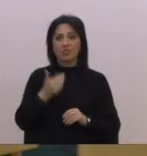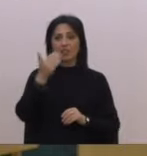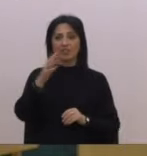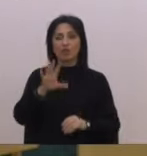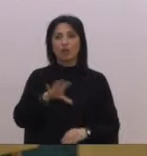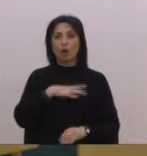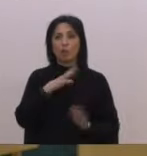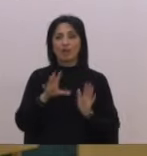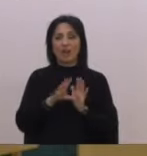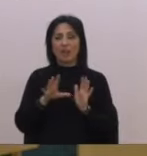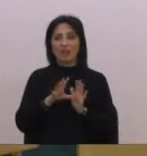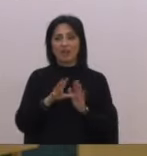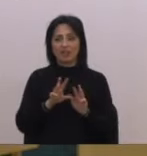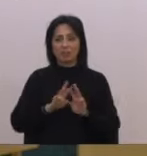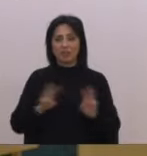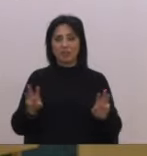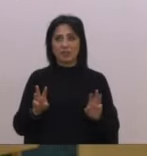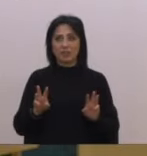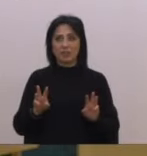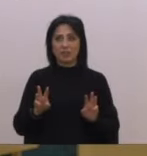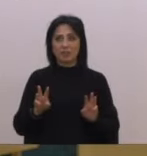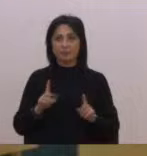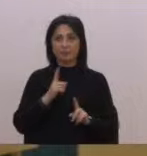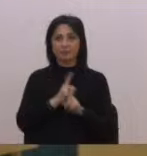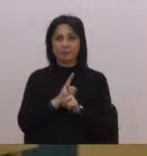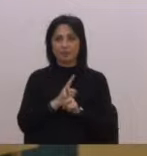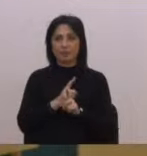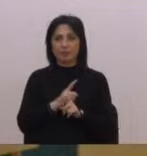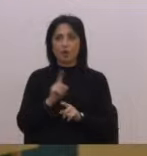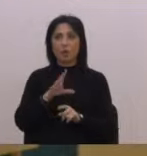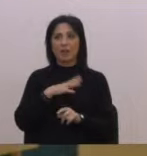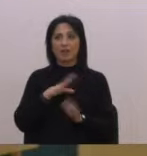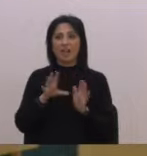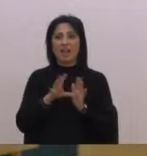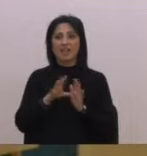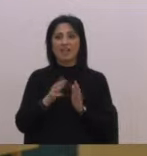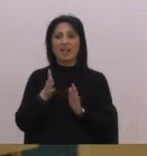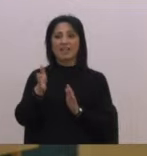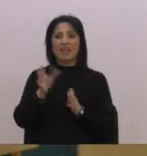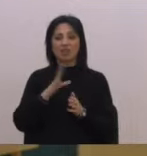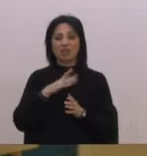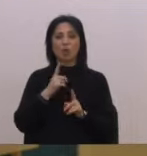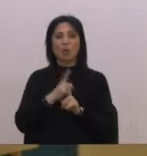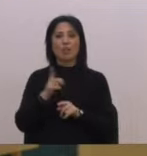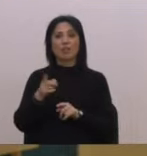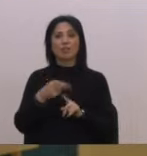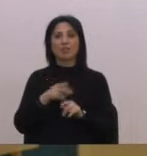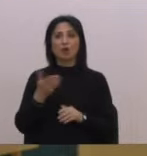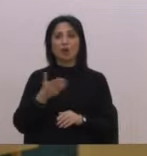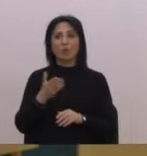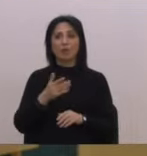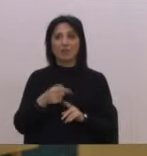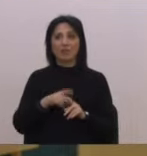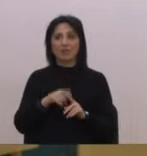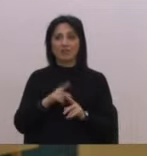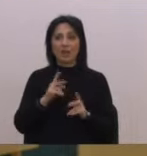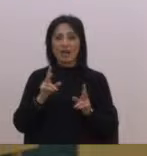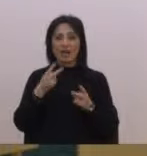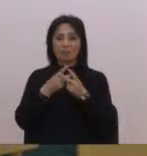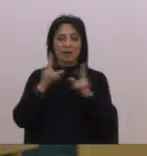ყოფილი ენერგეტიკის მინისტრის მოადგილე რომ ყავდა ენერგეტიკის დარგში რომ ყავდათ მოადგილე რომელიც დაჭერას